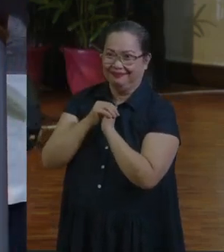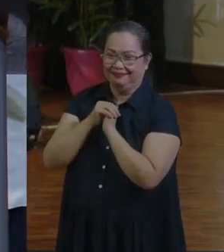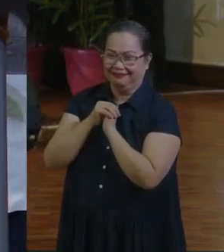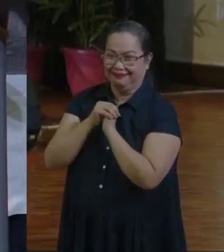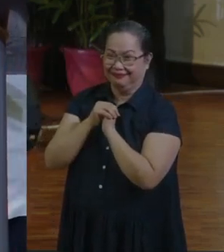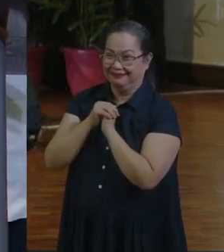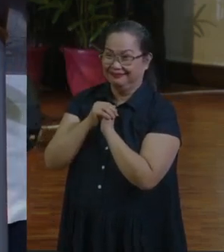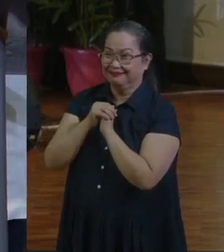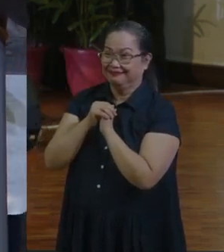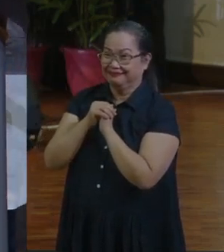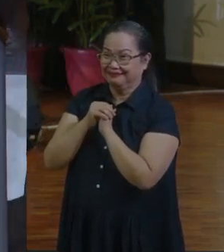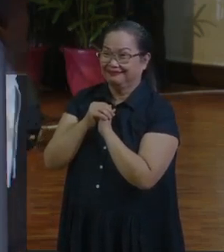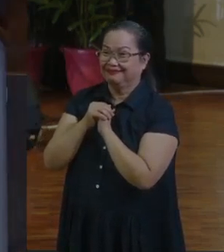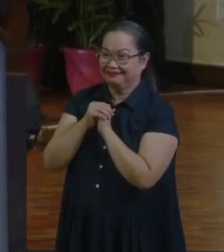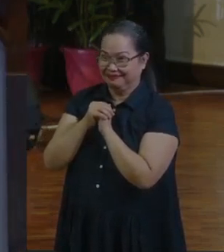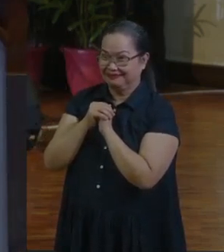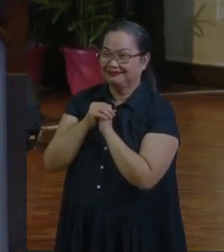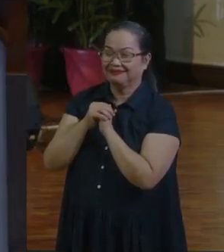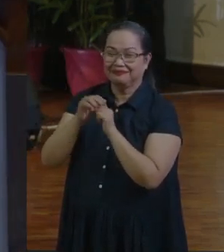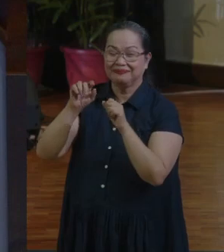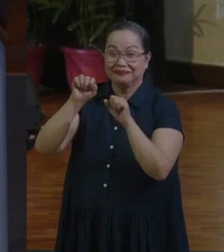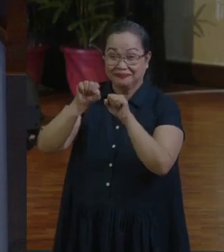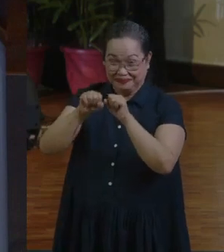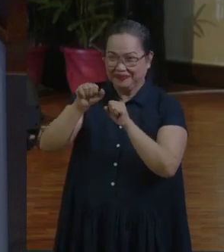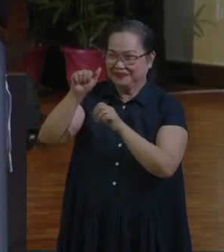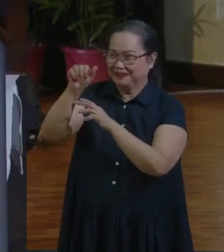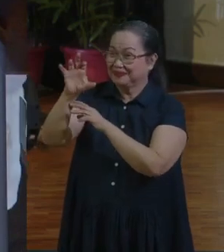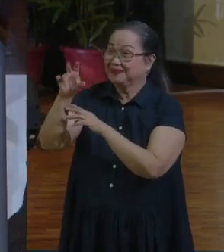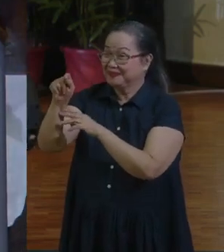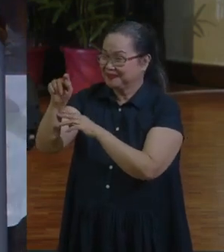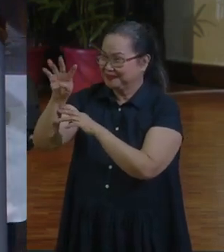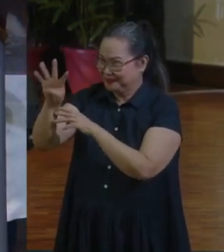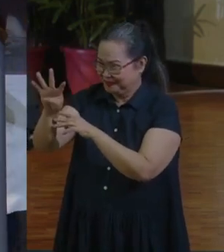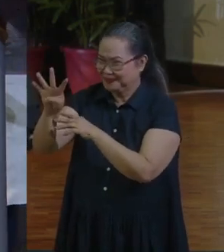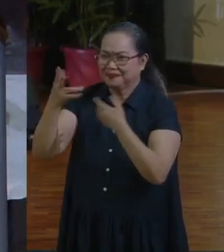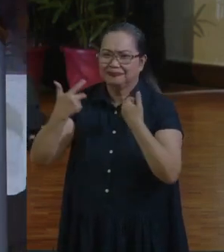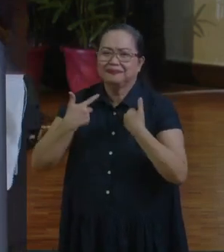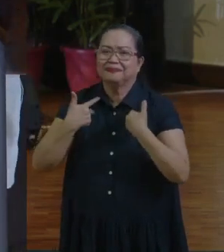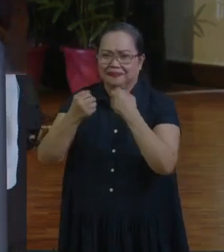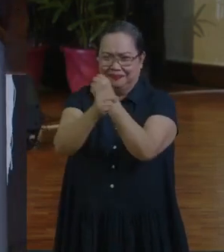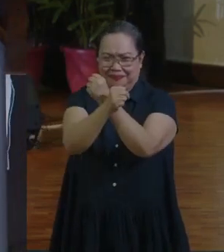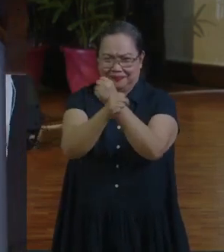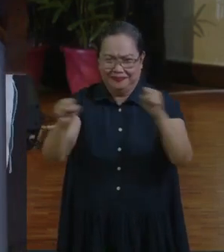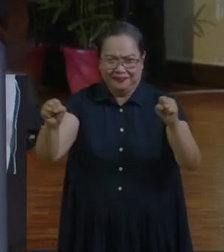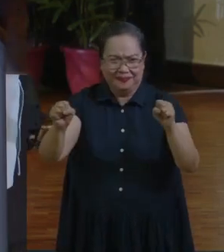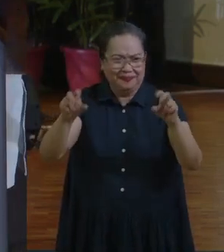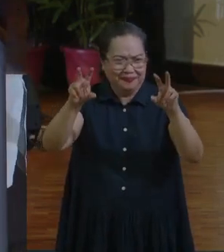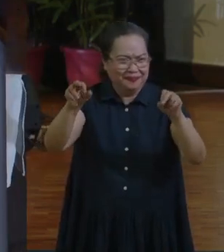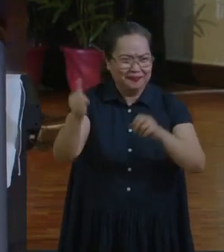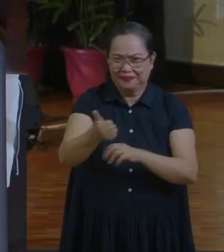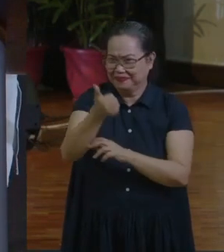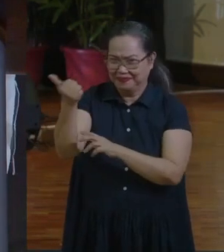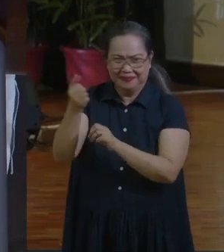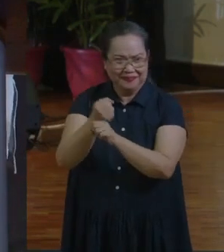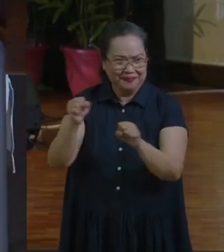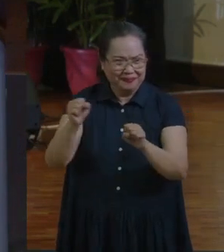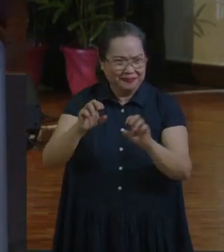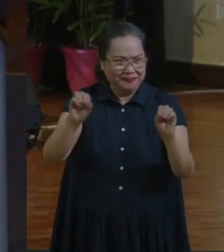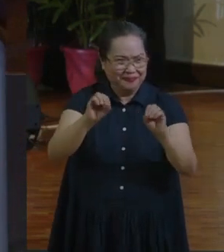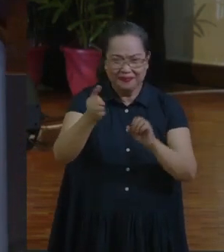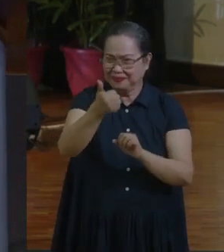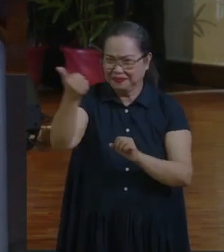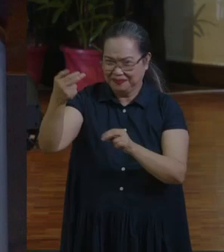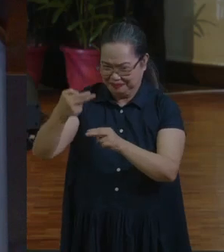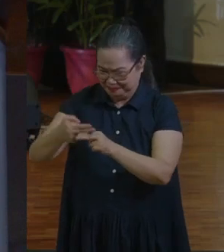Kaya naman ang sabi ng mga apostol sa Acts 4:12, and there is salvation in no one else, for there is no other